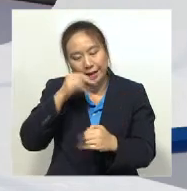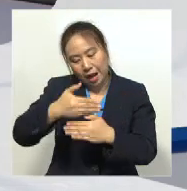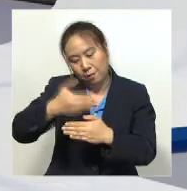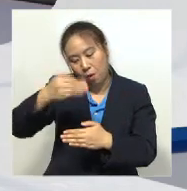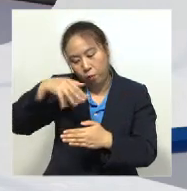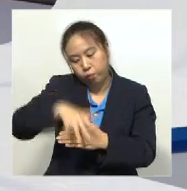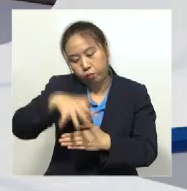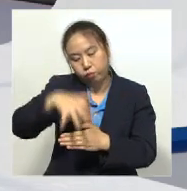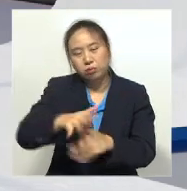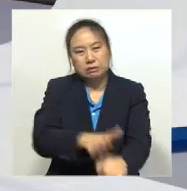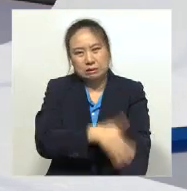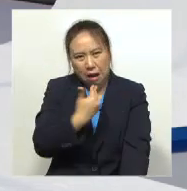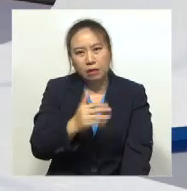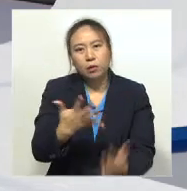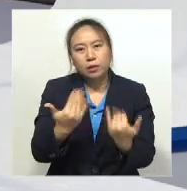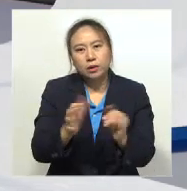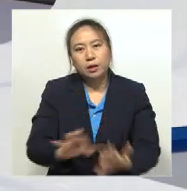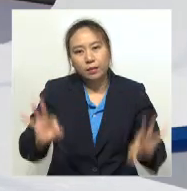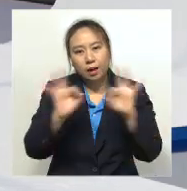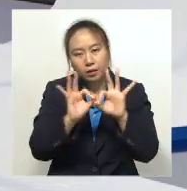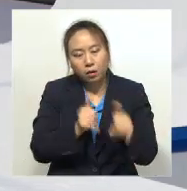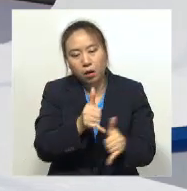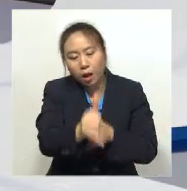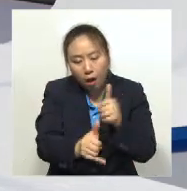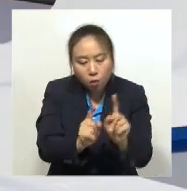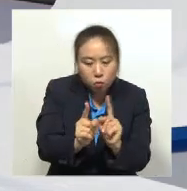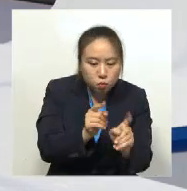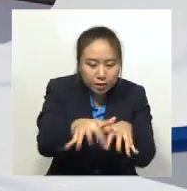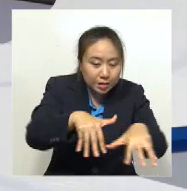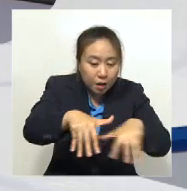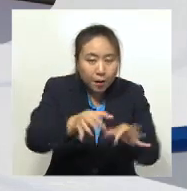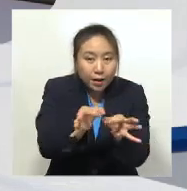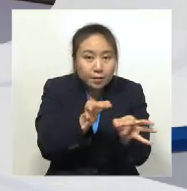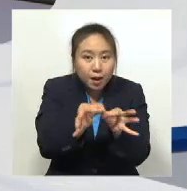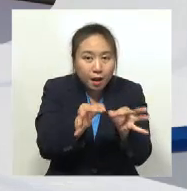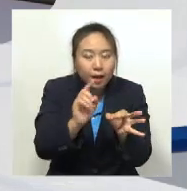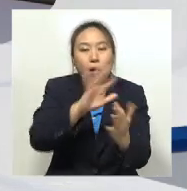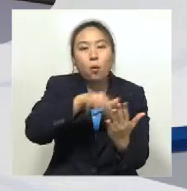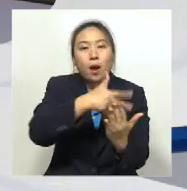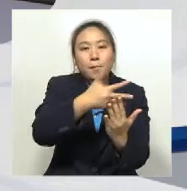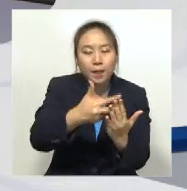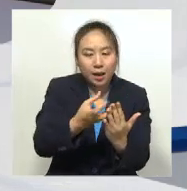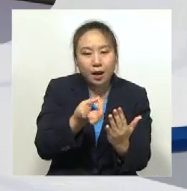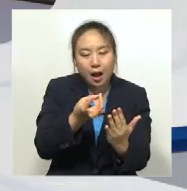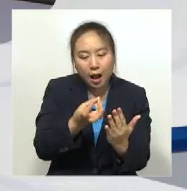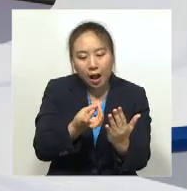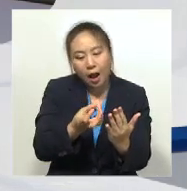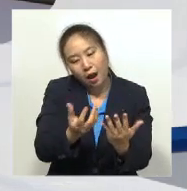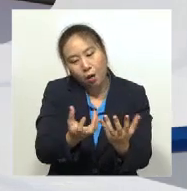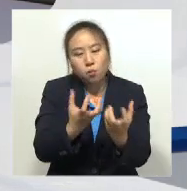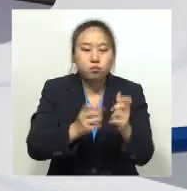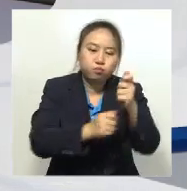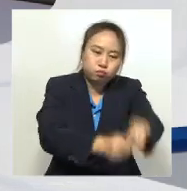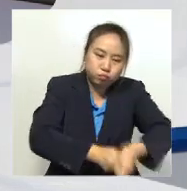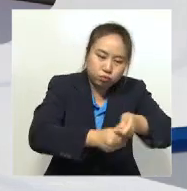ได้ช้าตอนนี้หนึ่งประเด็นที่เขาจะต้องเข้าไปพูดคุยกับชาวบ้านก็คือเรื่องของการวางแผนการเพาะปลูกใหม่อาจจะต้องปรับเปลี่ยนเว